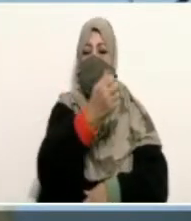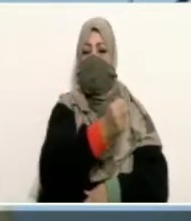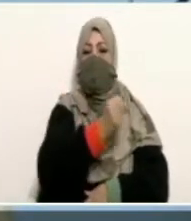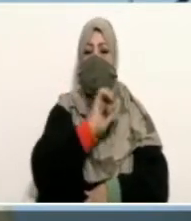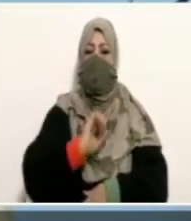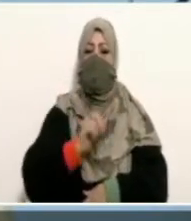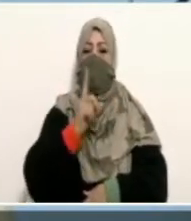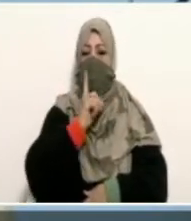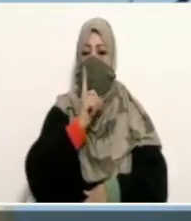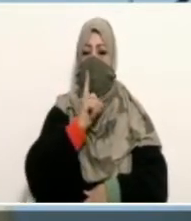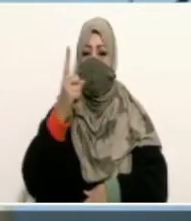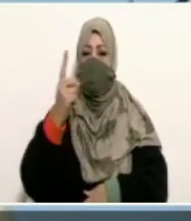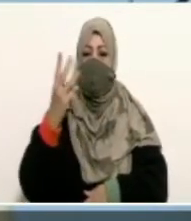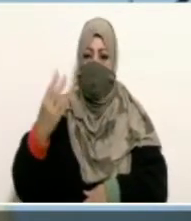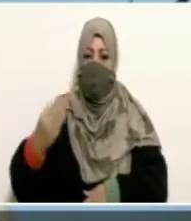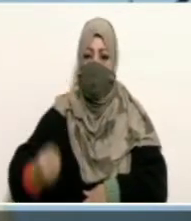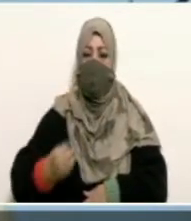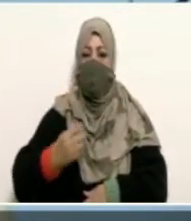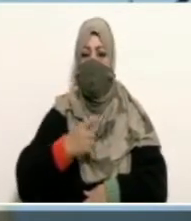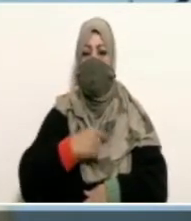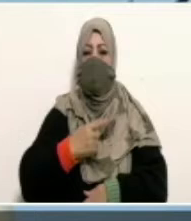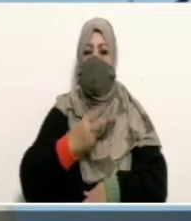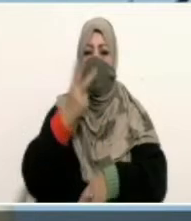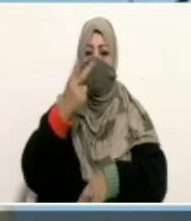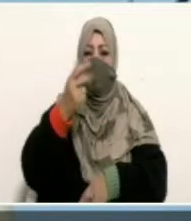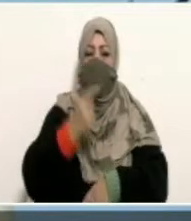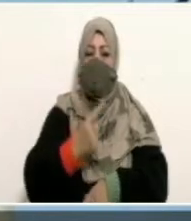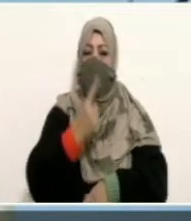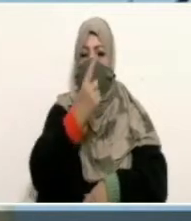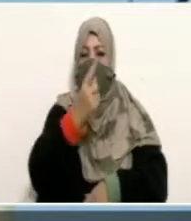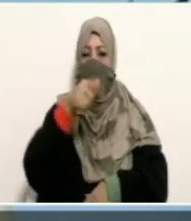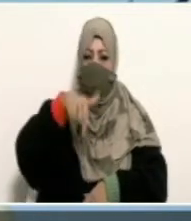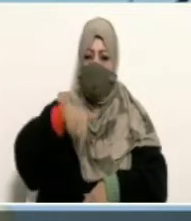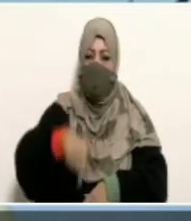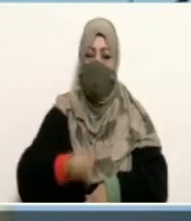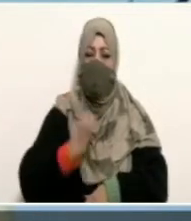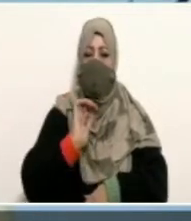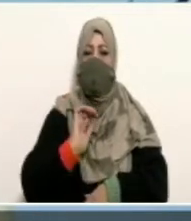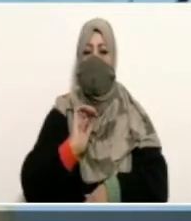والأخ للأم يأخذ سدس المال،